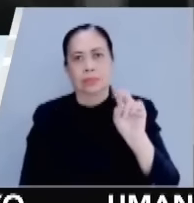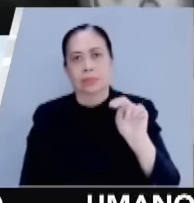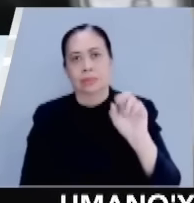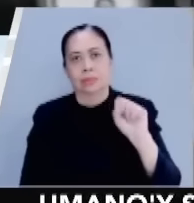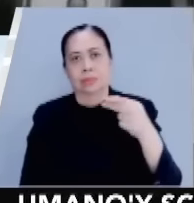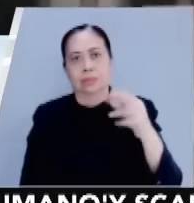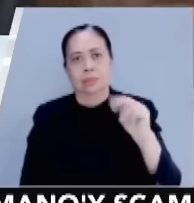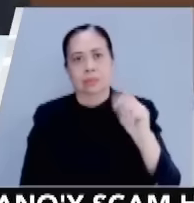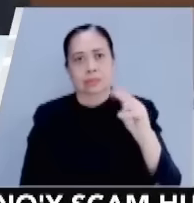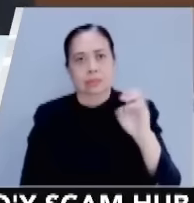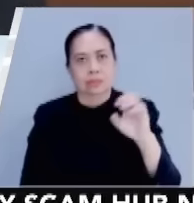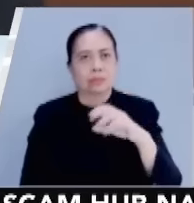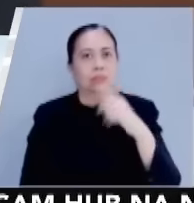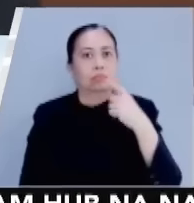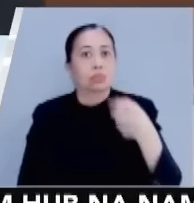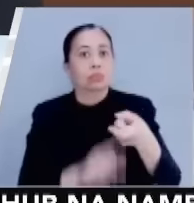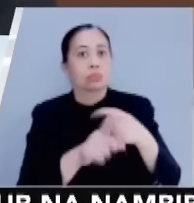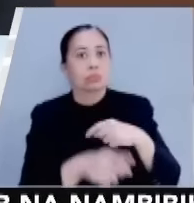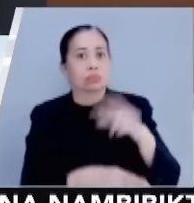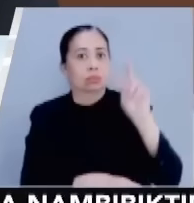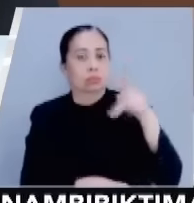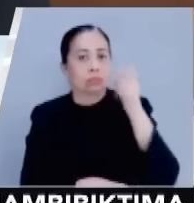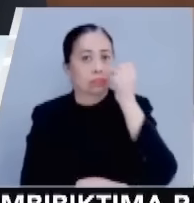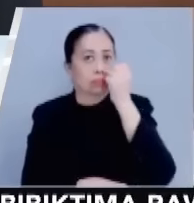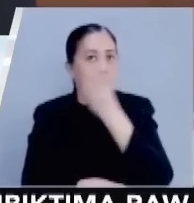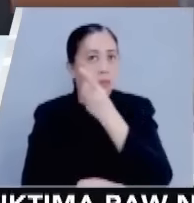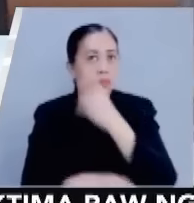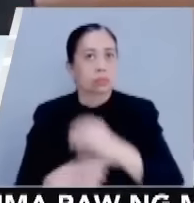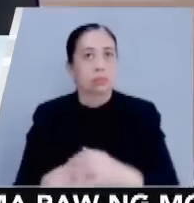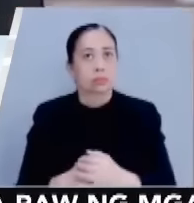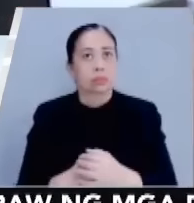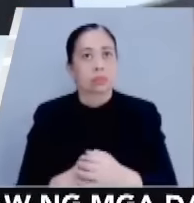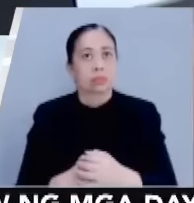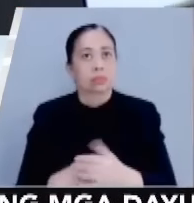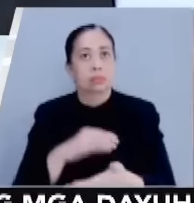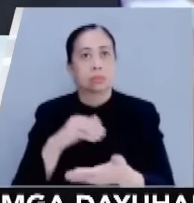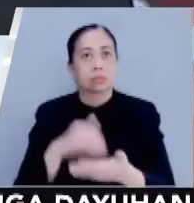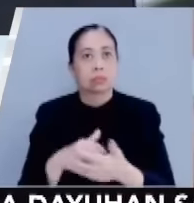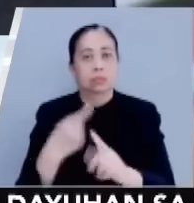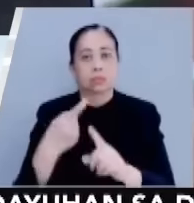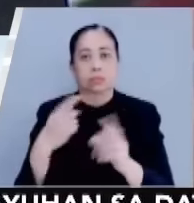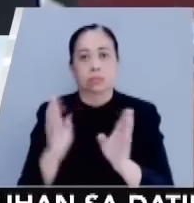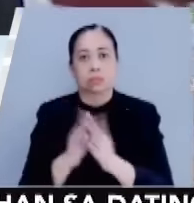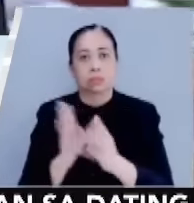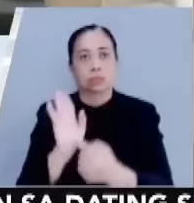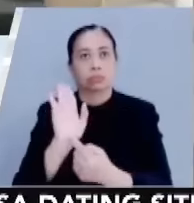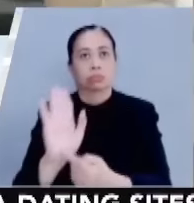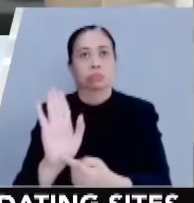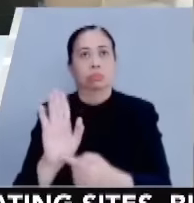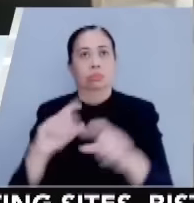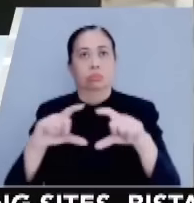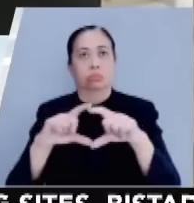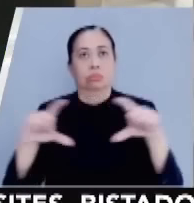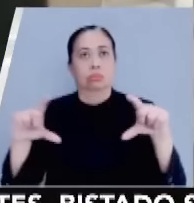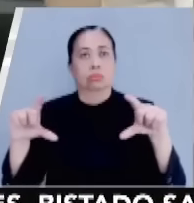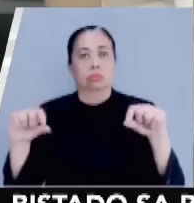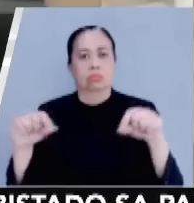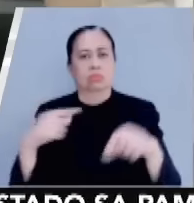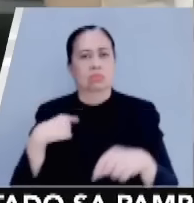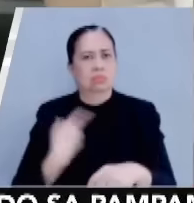sabi, galing daw ito kay Vice President Sara Duterte. Sa gitna ng pagdinig, inilabas niya ang mga sobre. Ang sakit naman